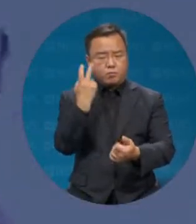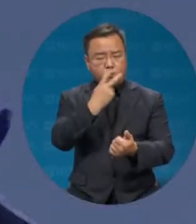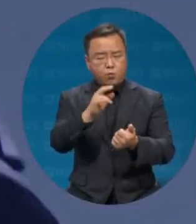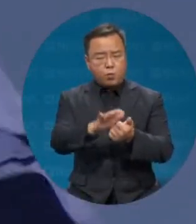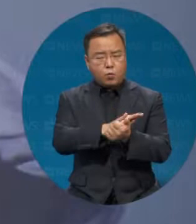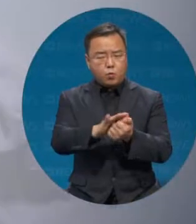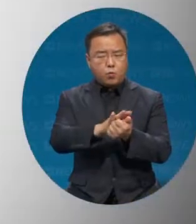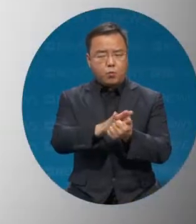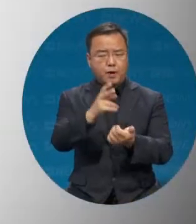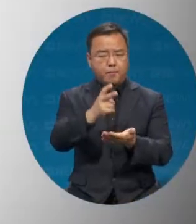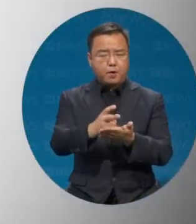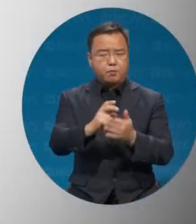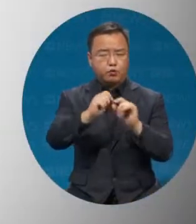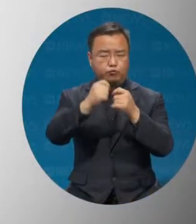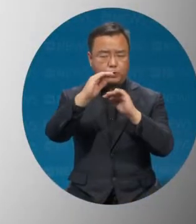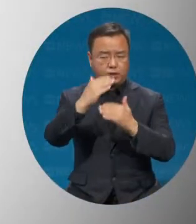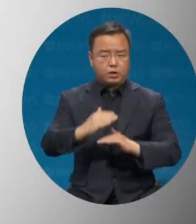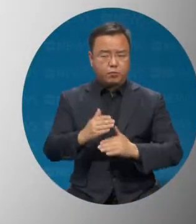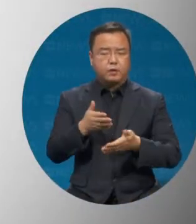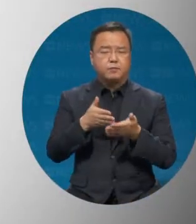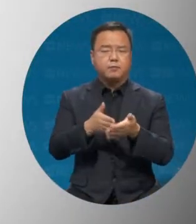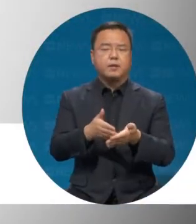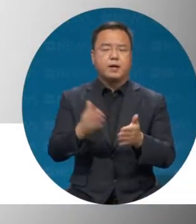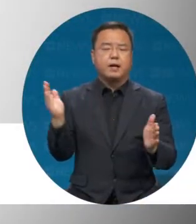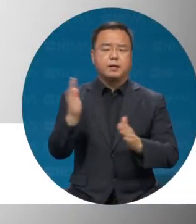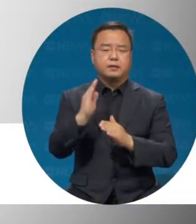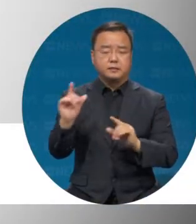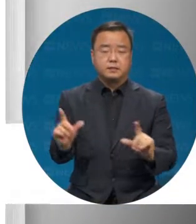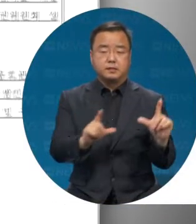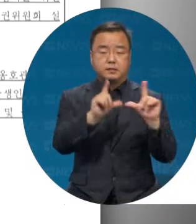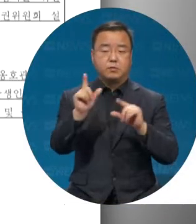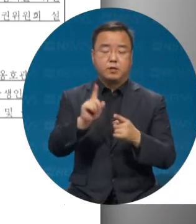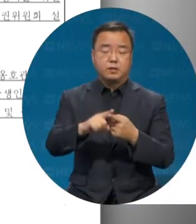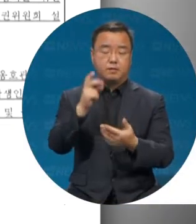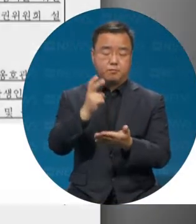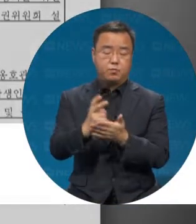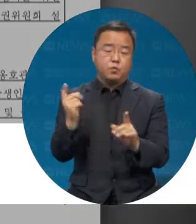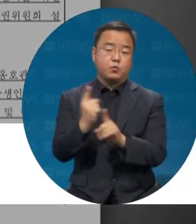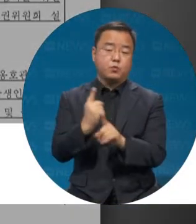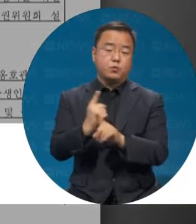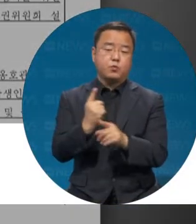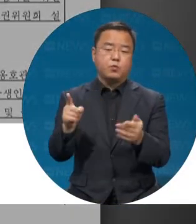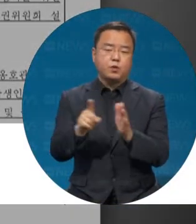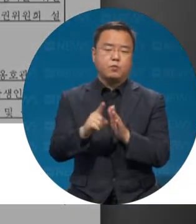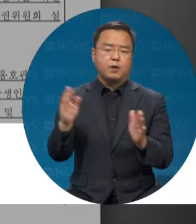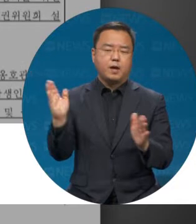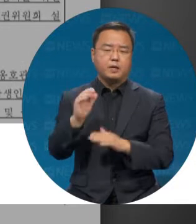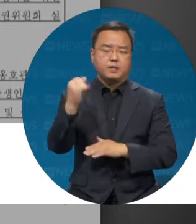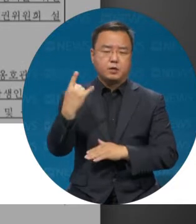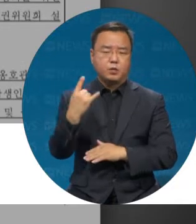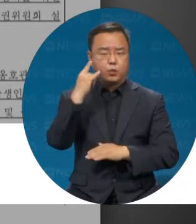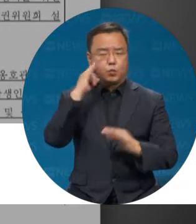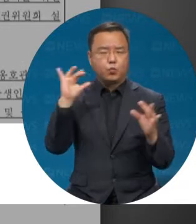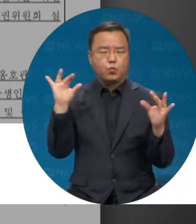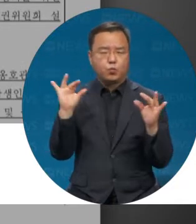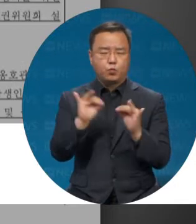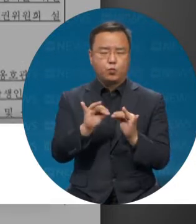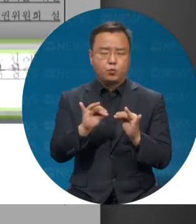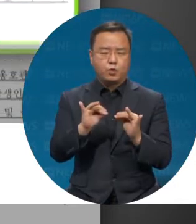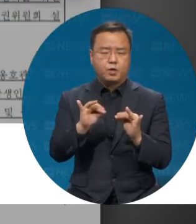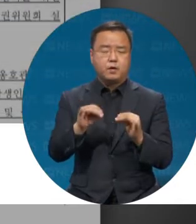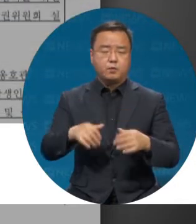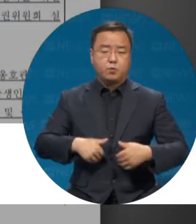법안이 발의됐습니다. 학생 생활에 관한 학칙을 개정하기 위해선 총학생회의 동의를 거치도록 법에